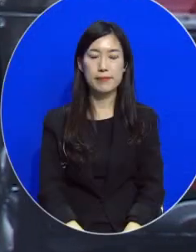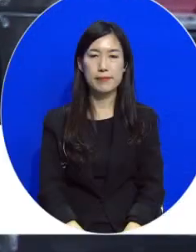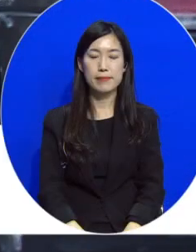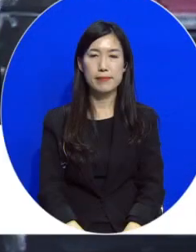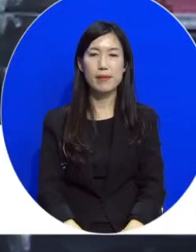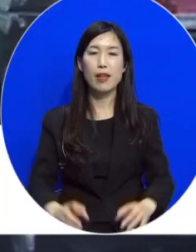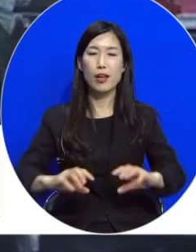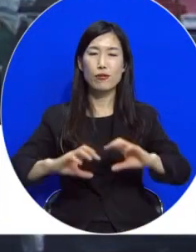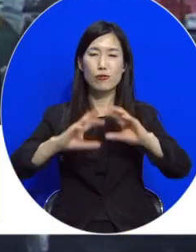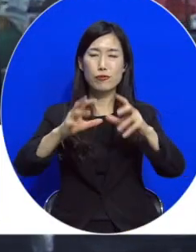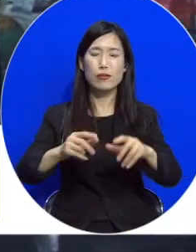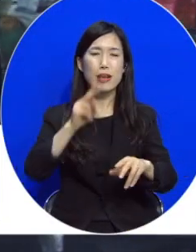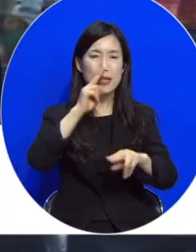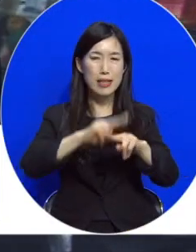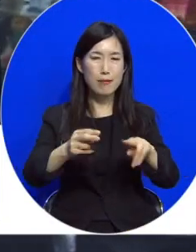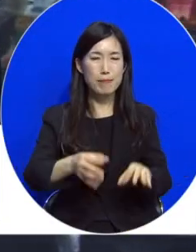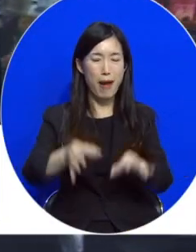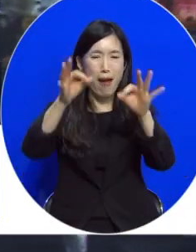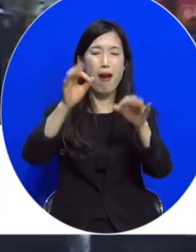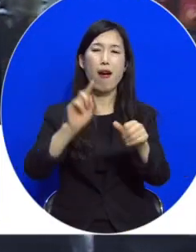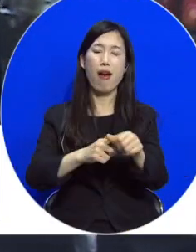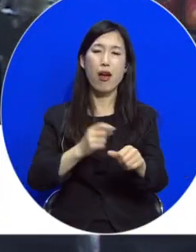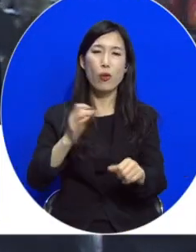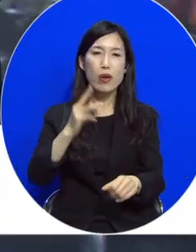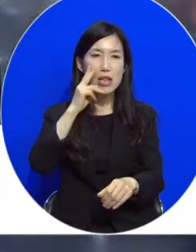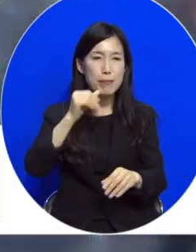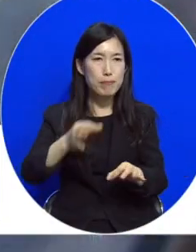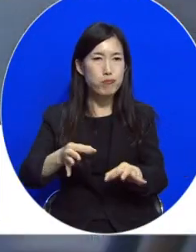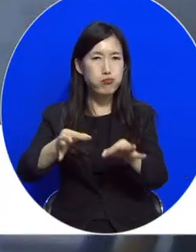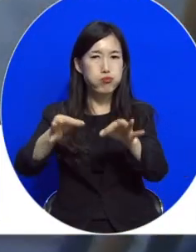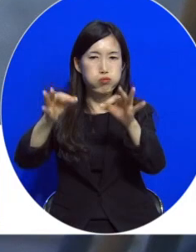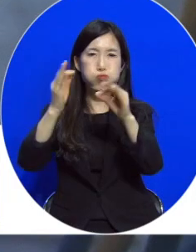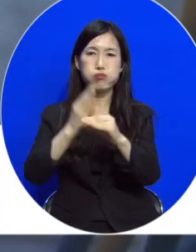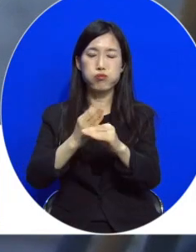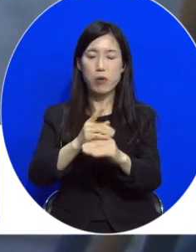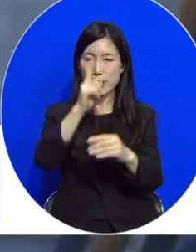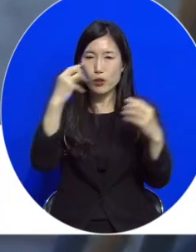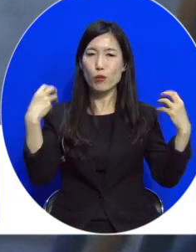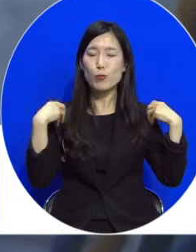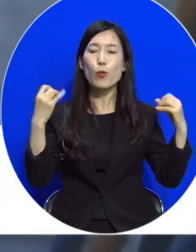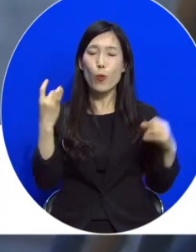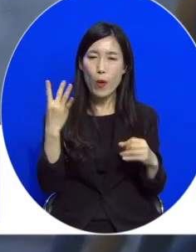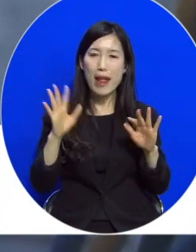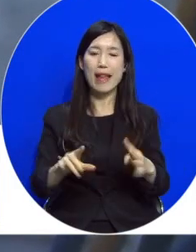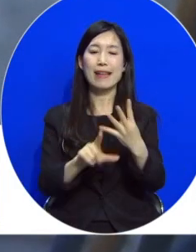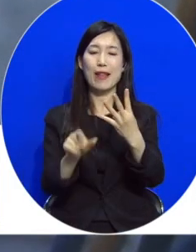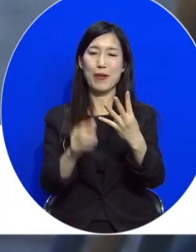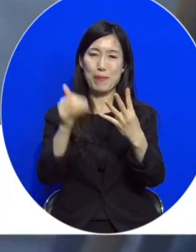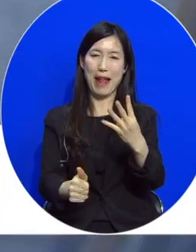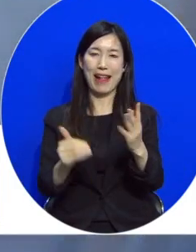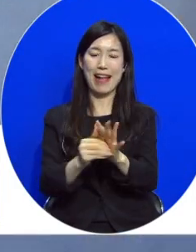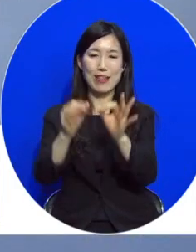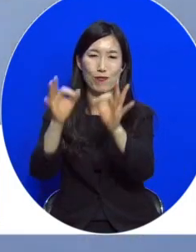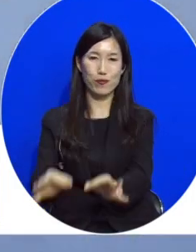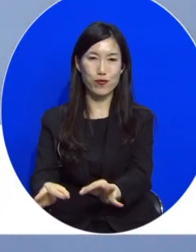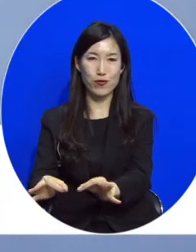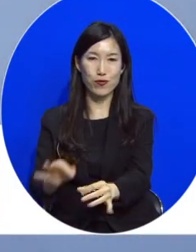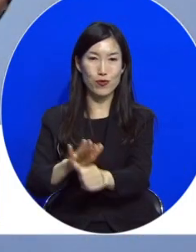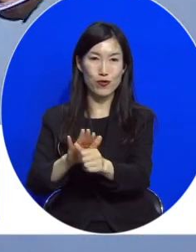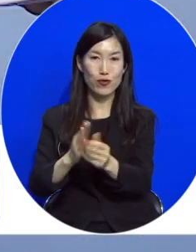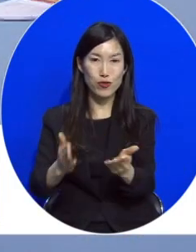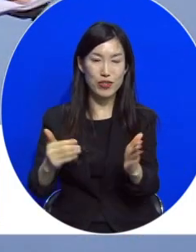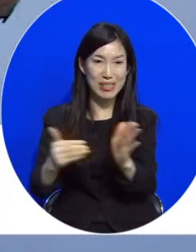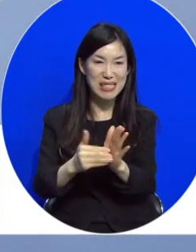네 국제 유가의 상승으로 기름값이 다시금 뛰어오르고 있는데요 정보가 당초 이달 말로 끝낼 예정이었던 유류세 인하